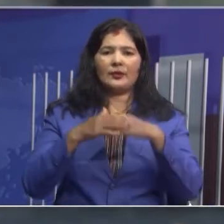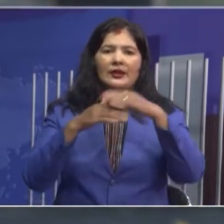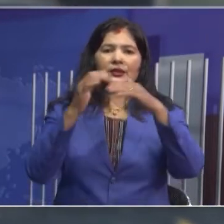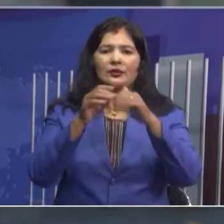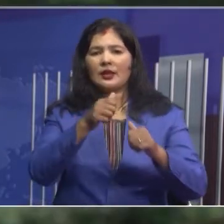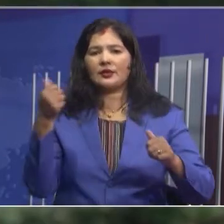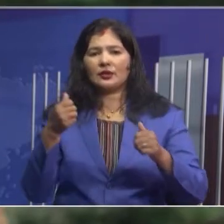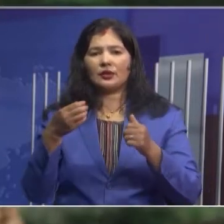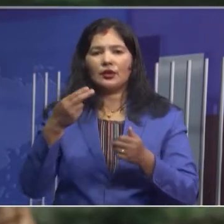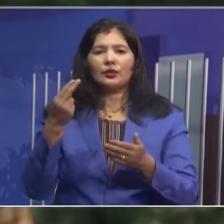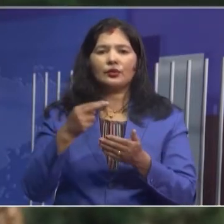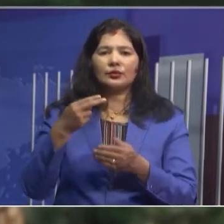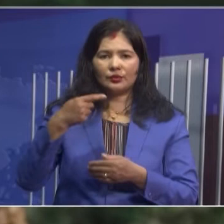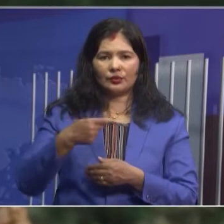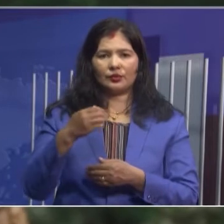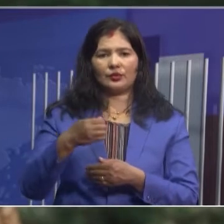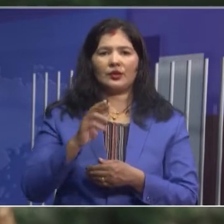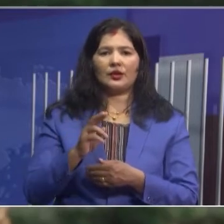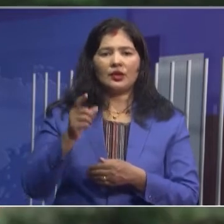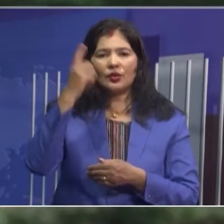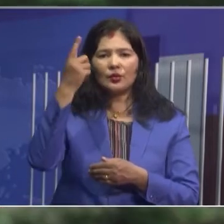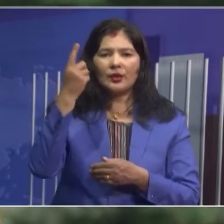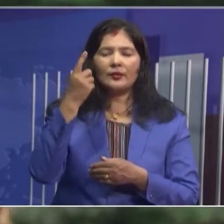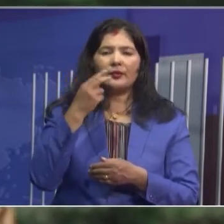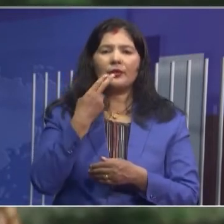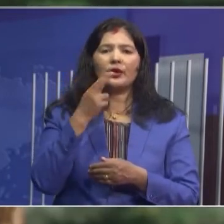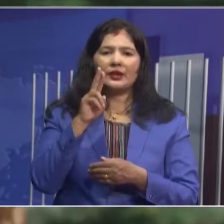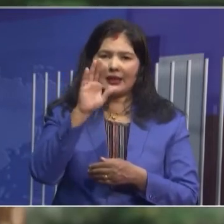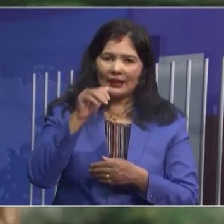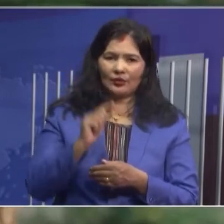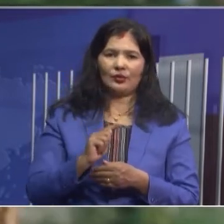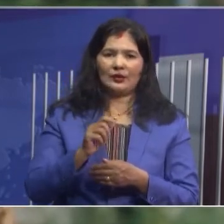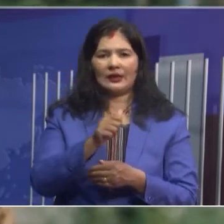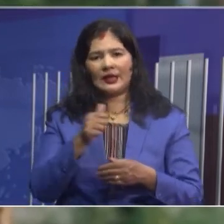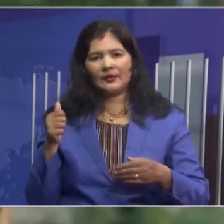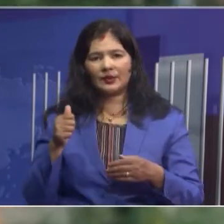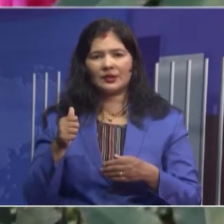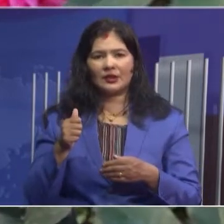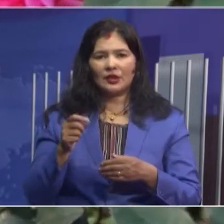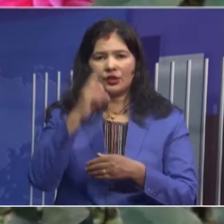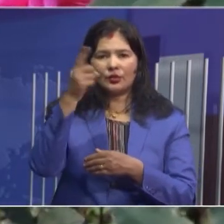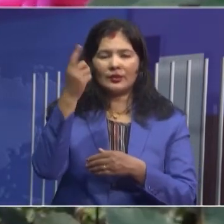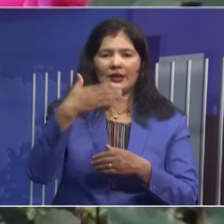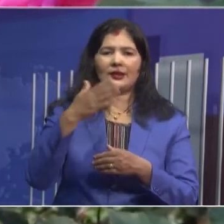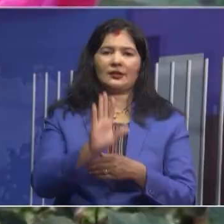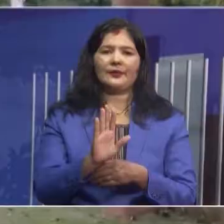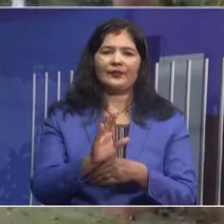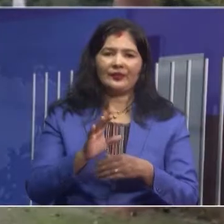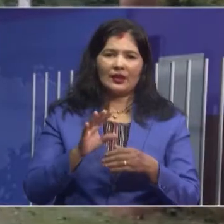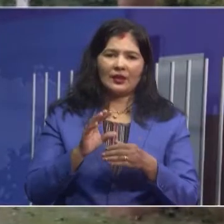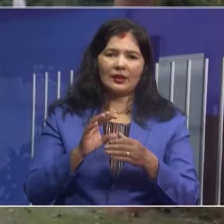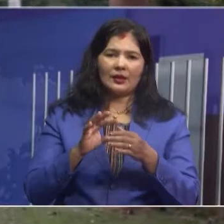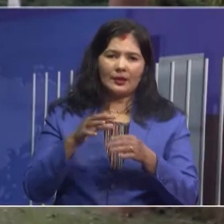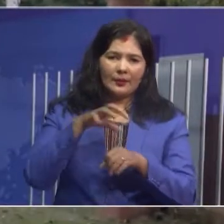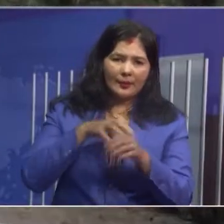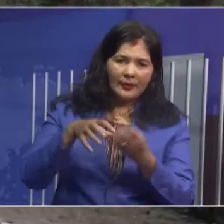राम्रोसँग हुन्थ्यो एक घुमघाम गरौँ भनेर आएको राम्रै लाग्यो राम्रो छ एकदम घुम्न लायक छ पार्कमा थरीथरीका फुलसँगै